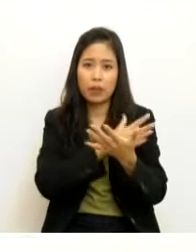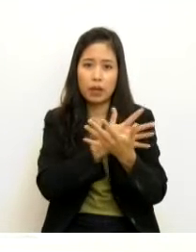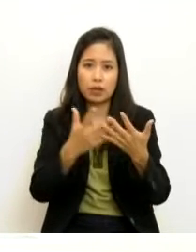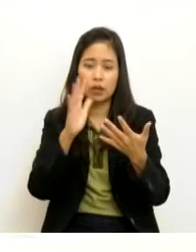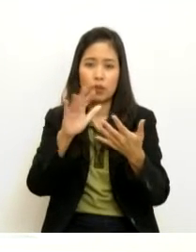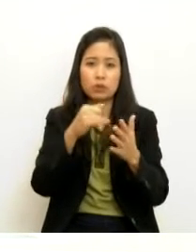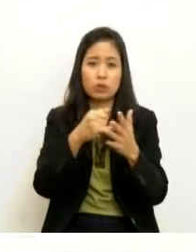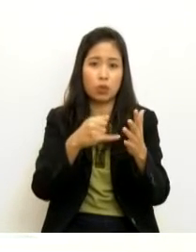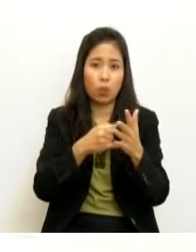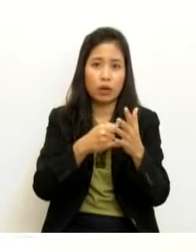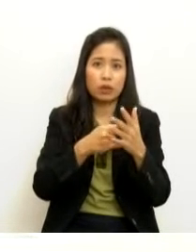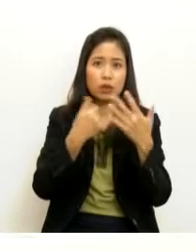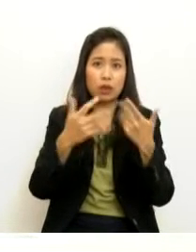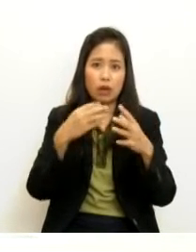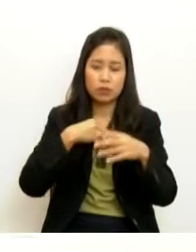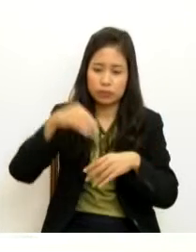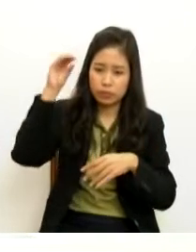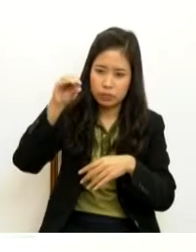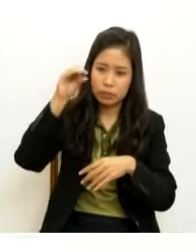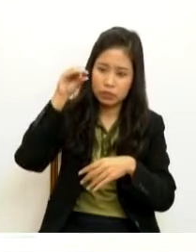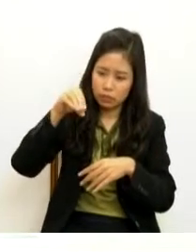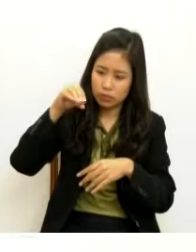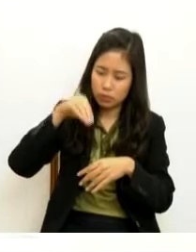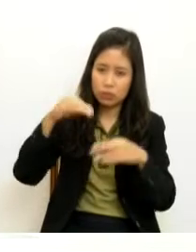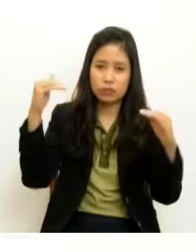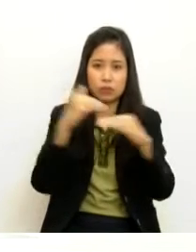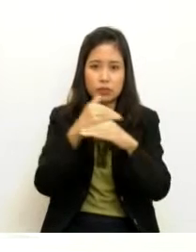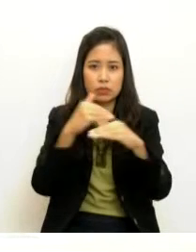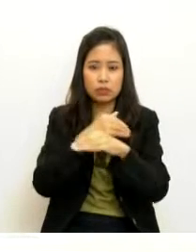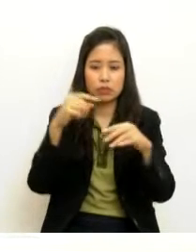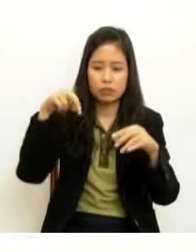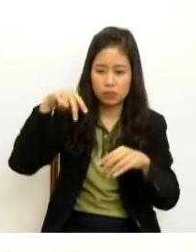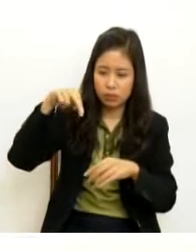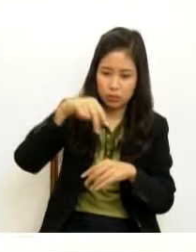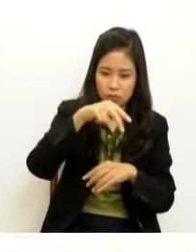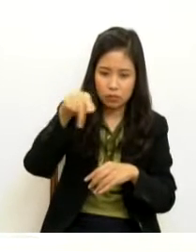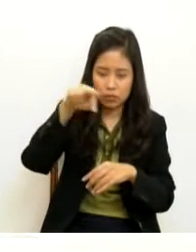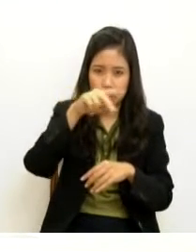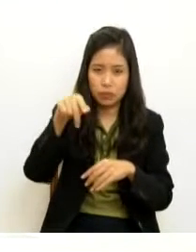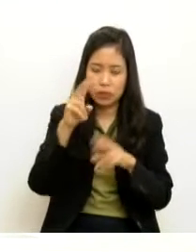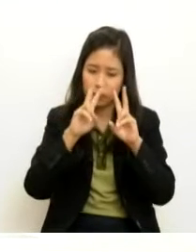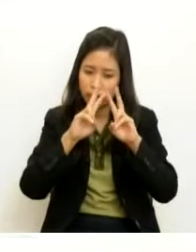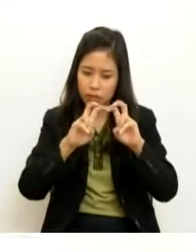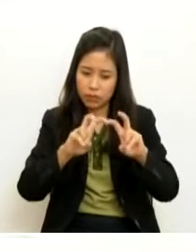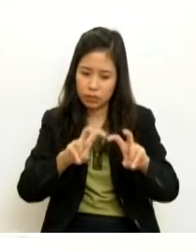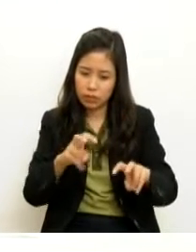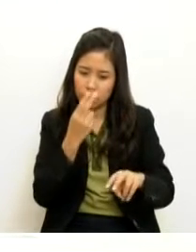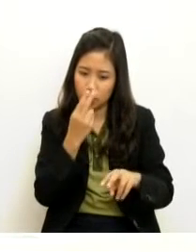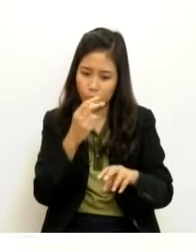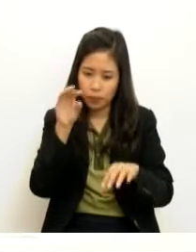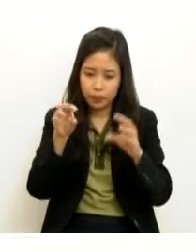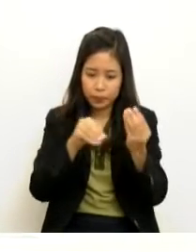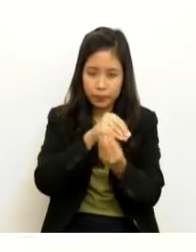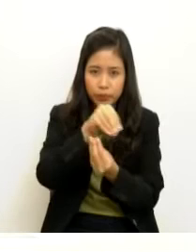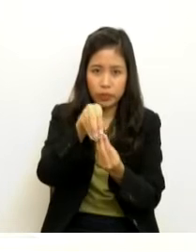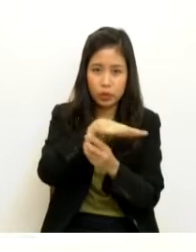ของท่านแล้วก็พ็อตจุดในการเดินทางแล้วก็ศึกษาบริบทที่ความเป็นไปได้ในจุดไหน